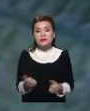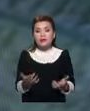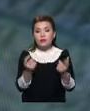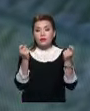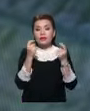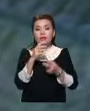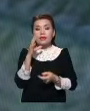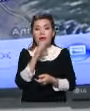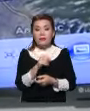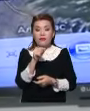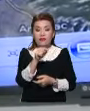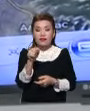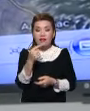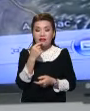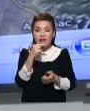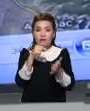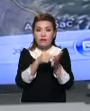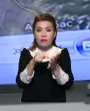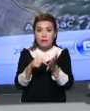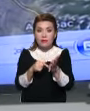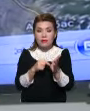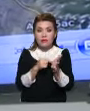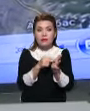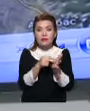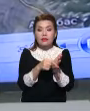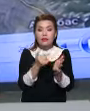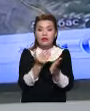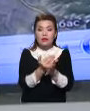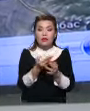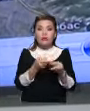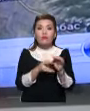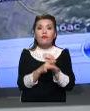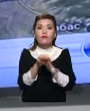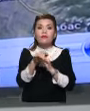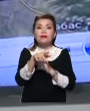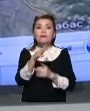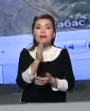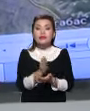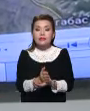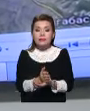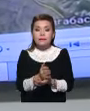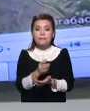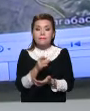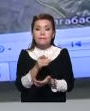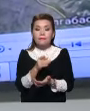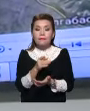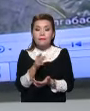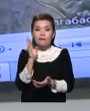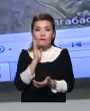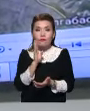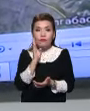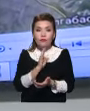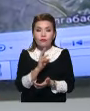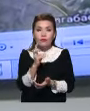этим точкам, это мы контрольные точки отбора проб воды и также на водную